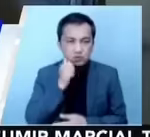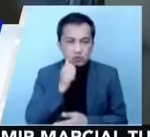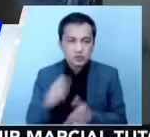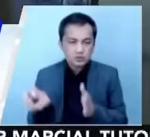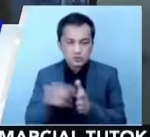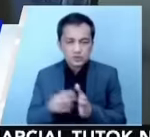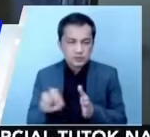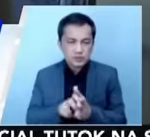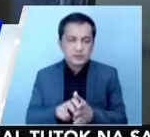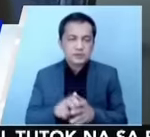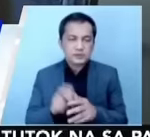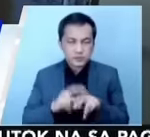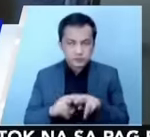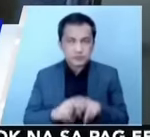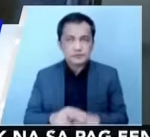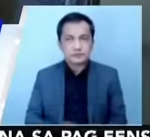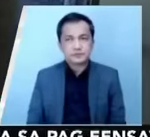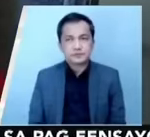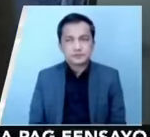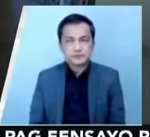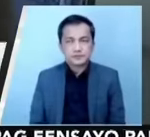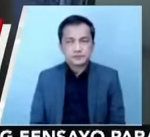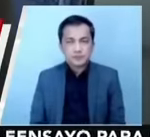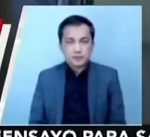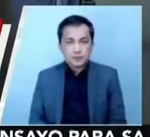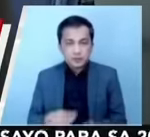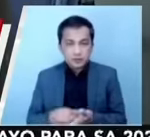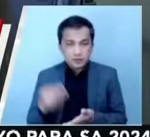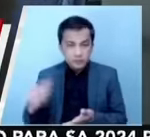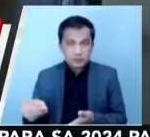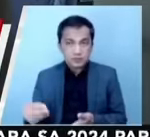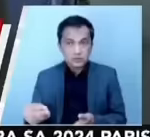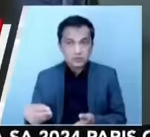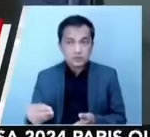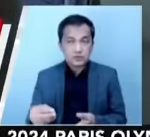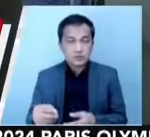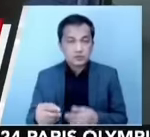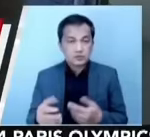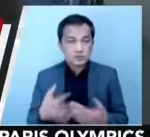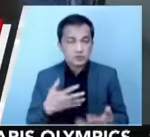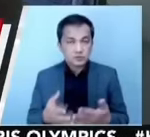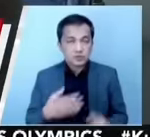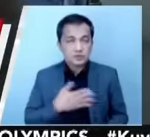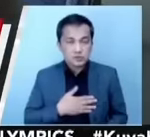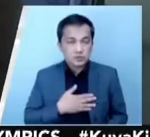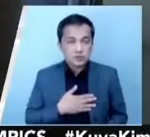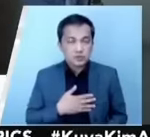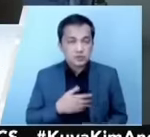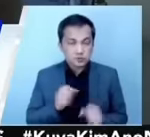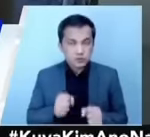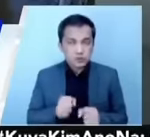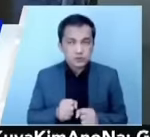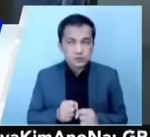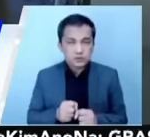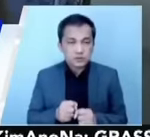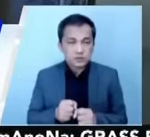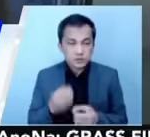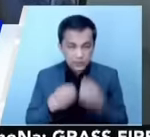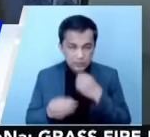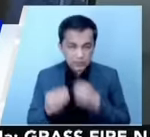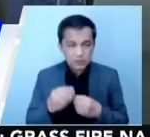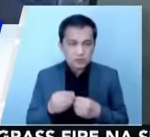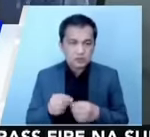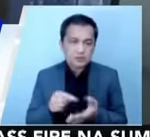tren. Imbes na bilhin ko po yung ano pong gusto ko or pwede pong pagkain, ganun, napupunta lang po sa